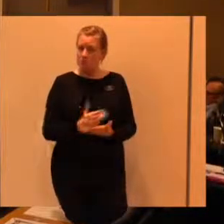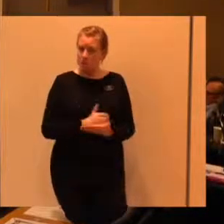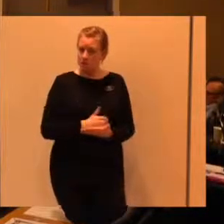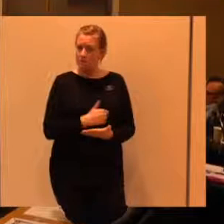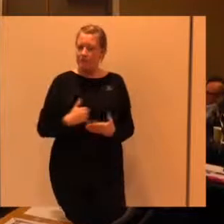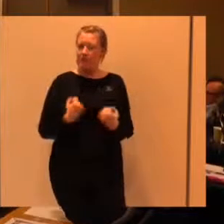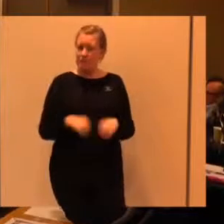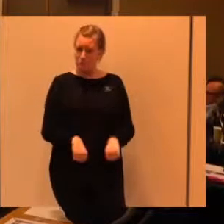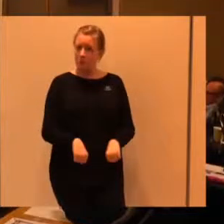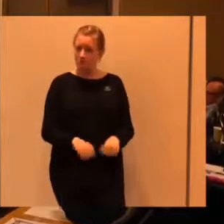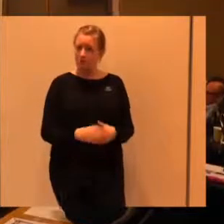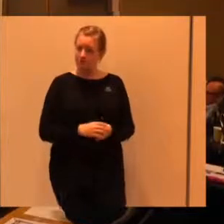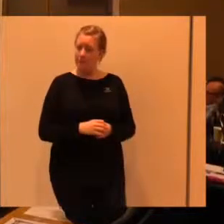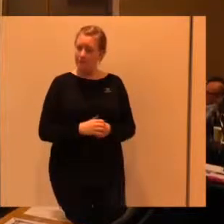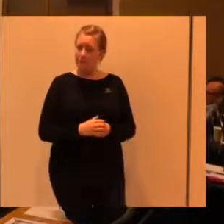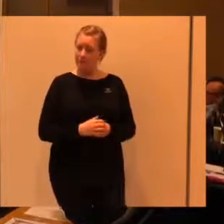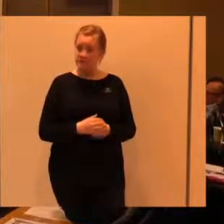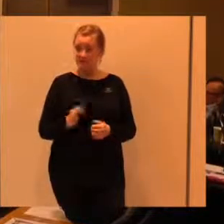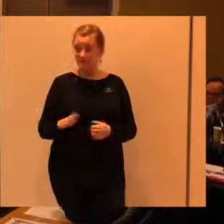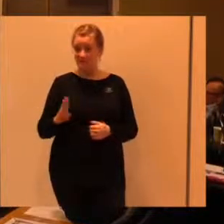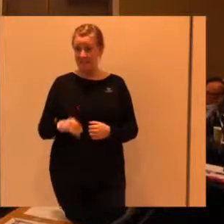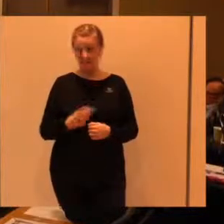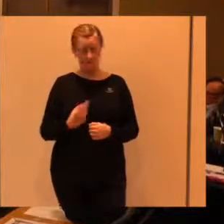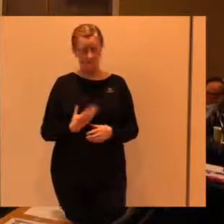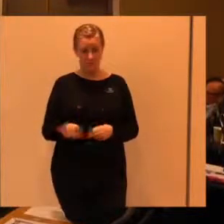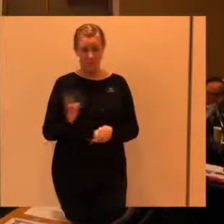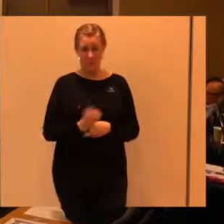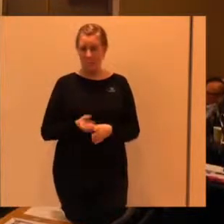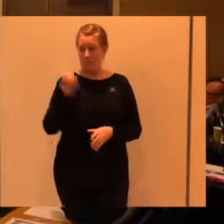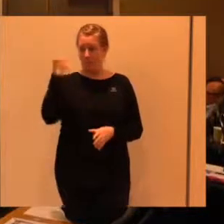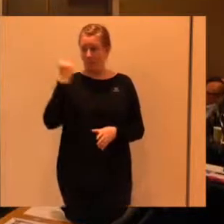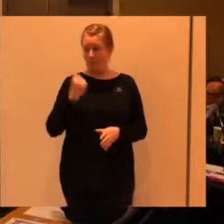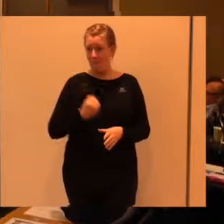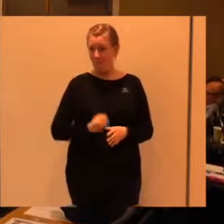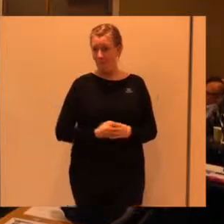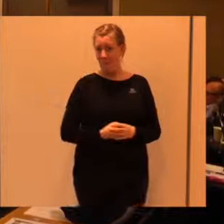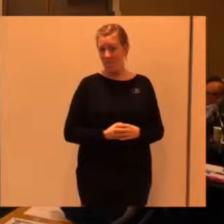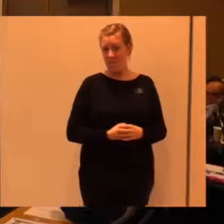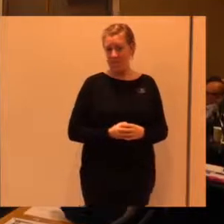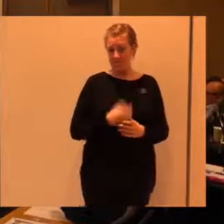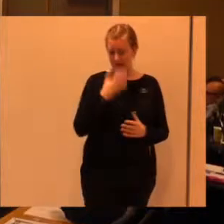alla. Men olika grad. Och för Frida är det en extrem skillnad. Att